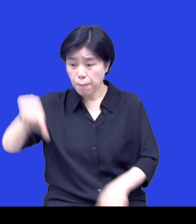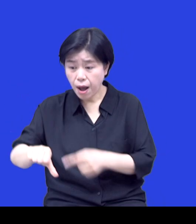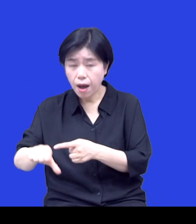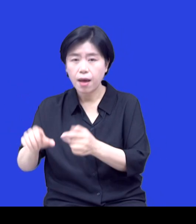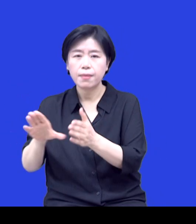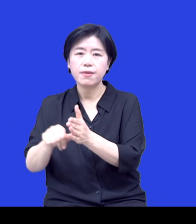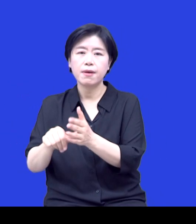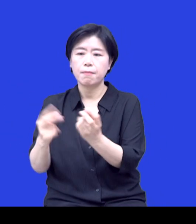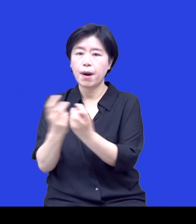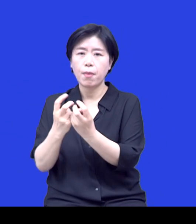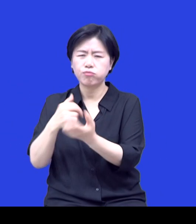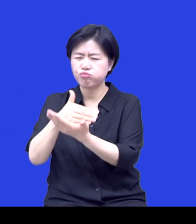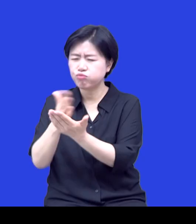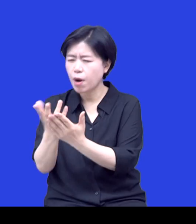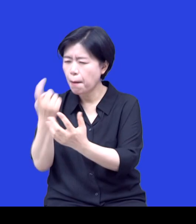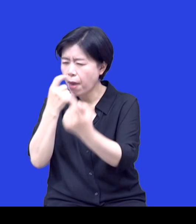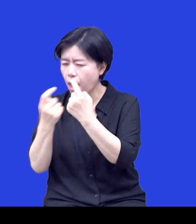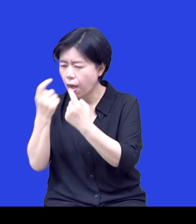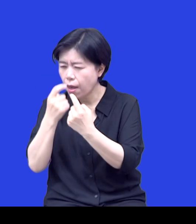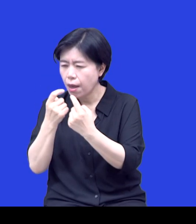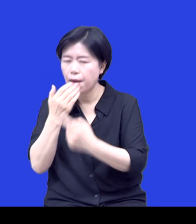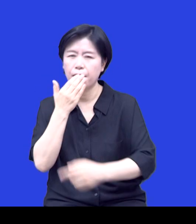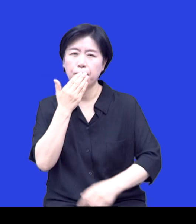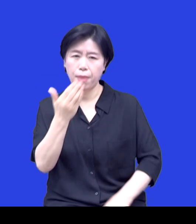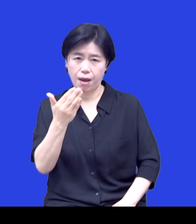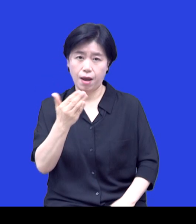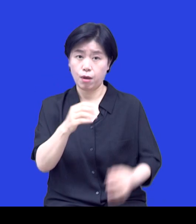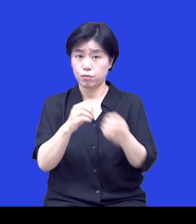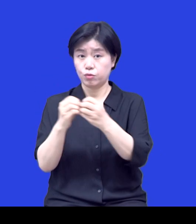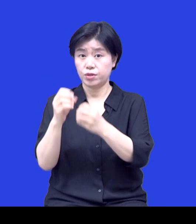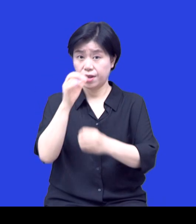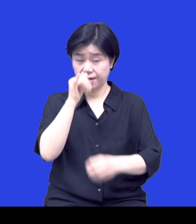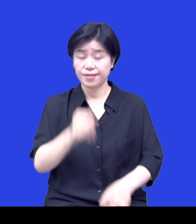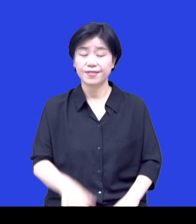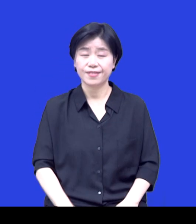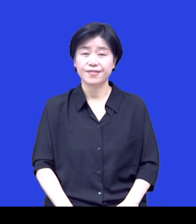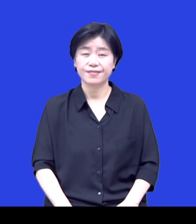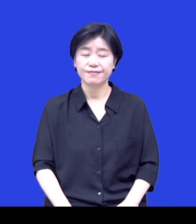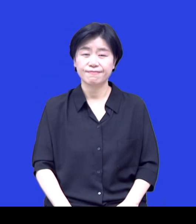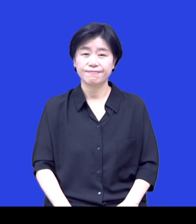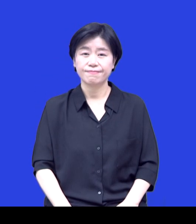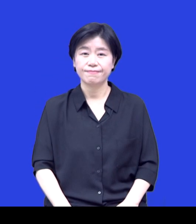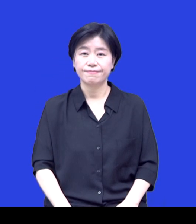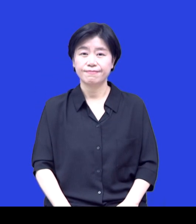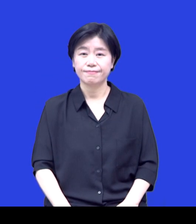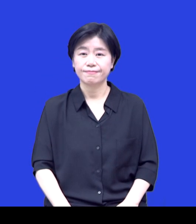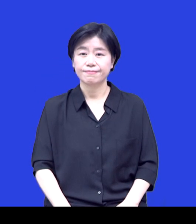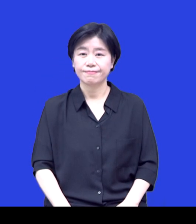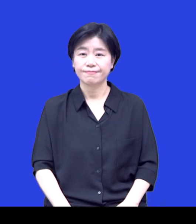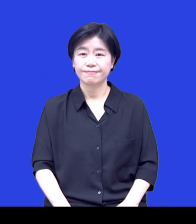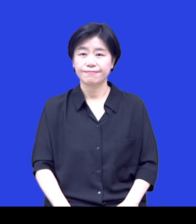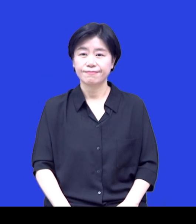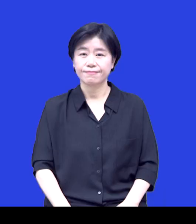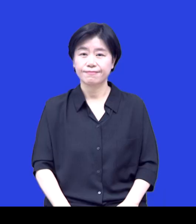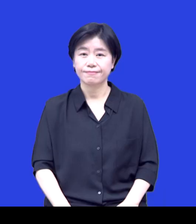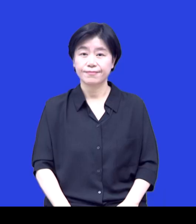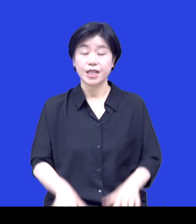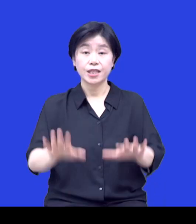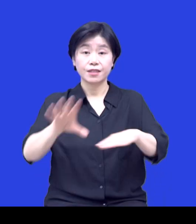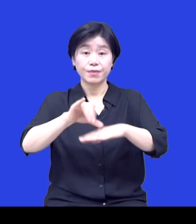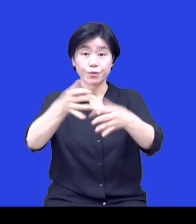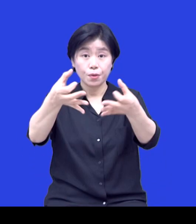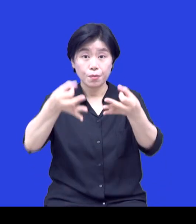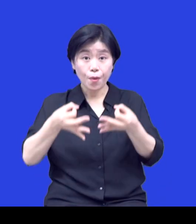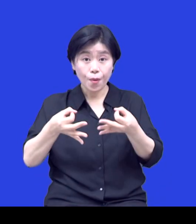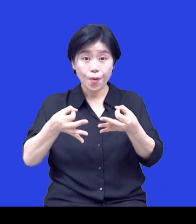그런 지혜를 또 실패라는 네. 쓰라린 네. 아픔을 통해서 주시는 것이 아닌가 그런 예. 생각이 듭니다. 지금도 마지막으로 배우고 있죠. 네, 이 방송을 보고 계실